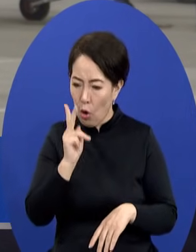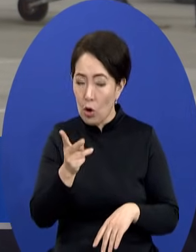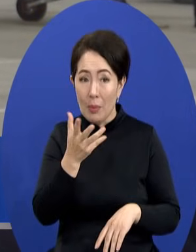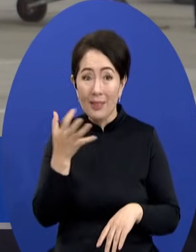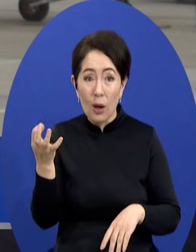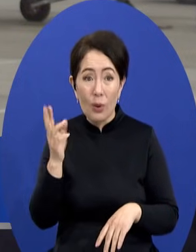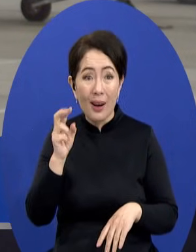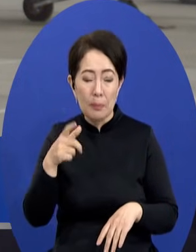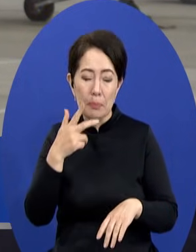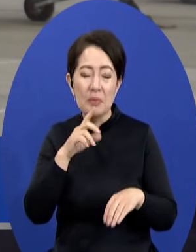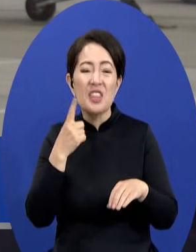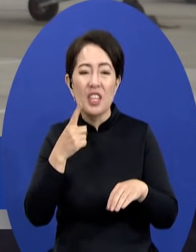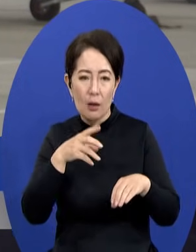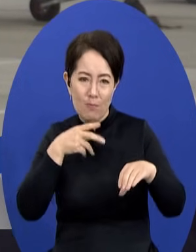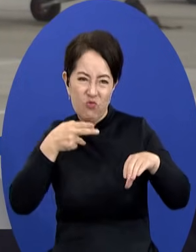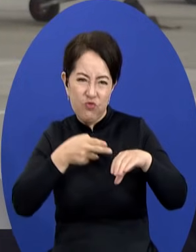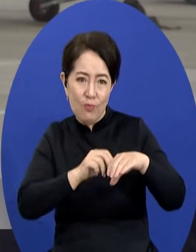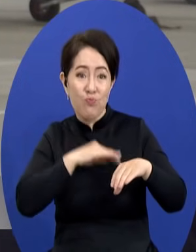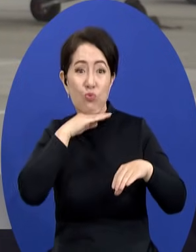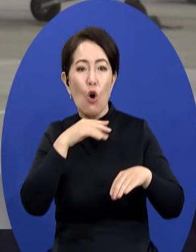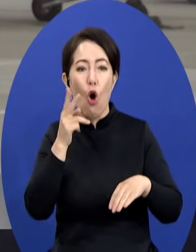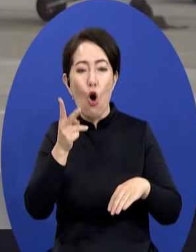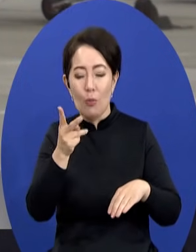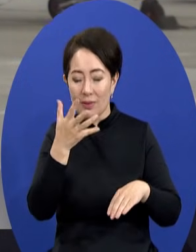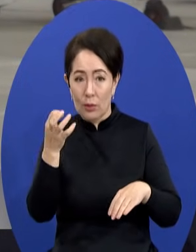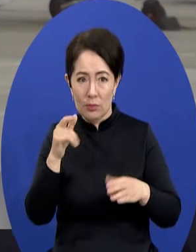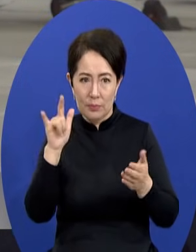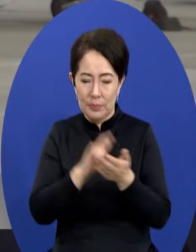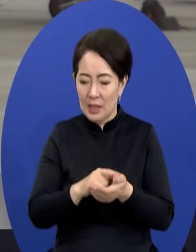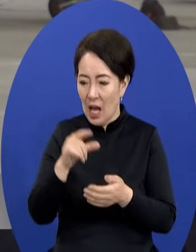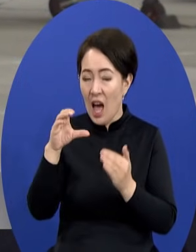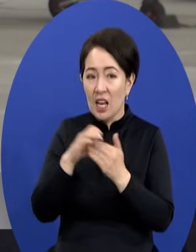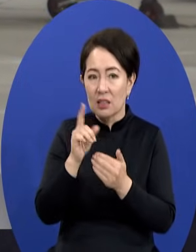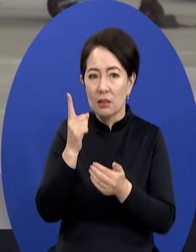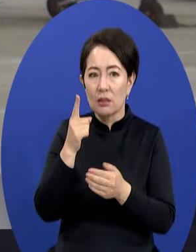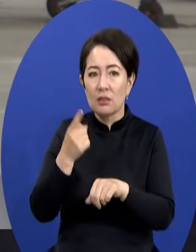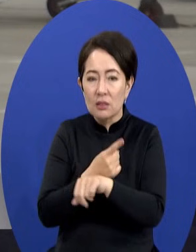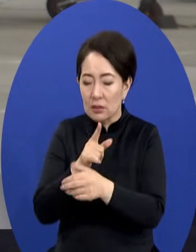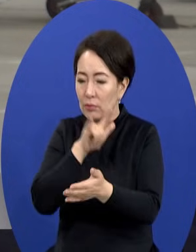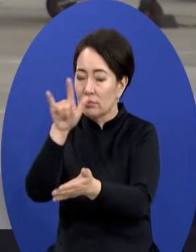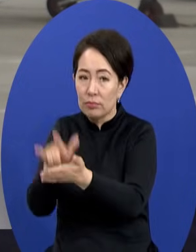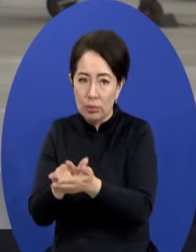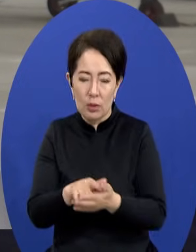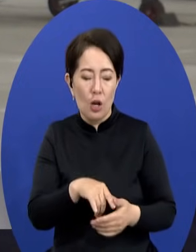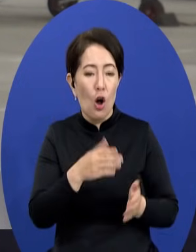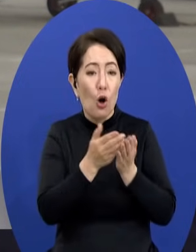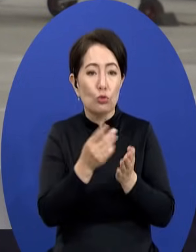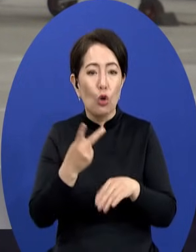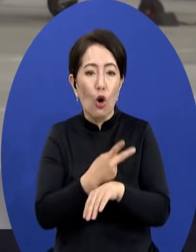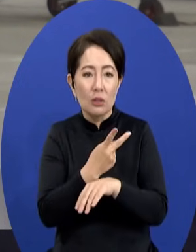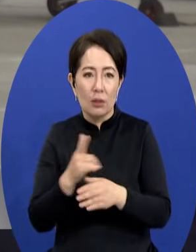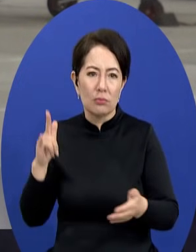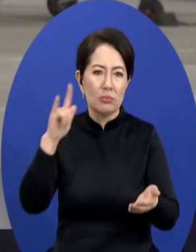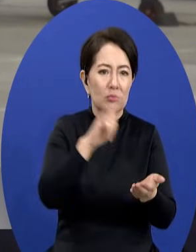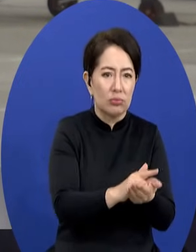зайг нэг банкар туулах боломжтой. Энэ хурдан онгоцоор Эрдэнэт рүү нэг, Мөрөнд рүү 2 цагийн дотор хүрэх боломжтой. Онгоцны үн